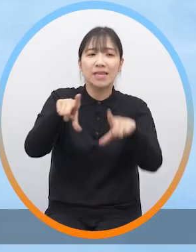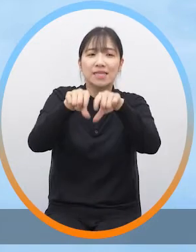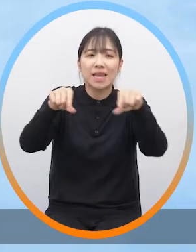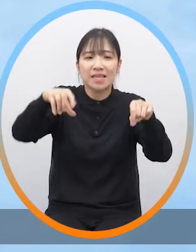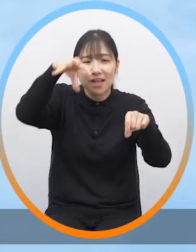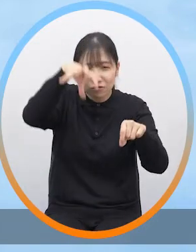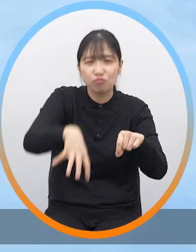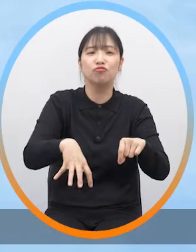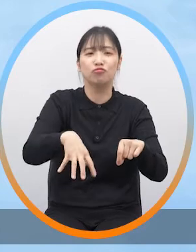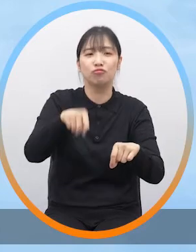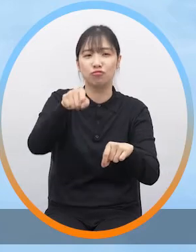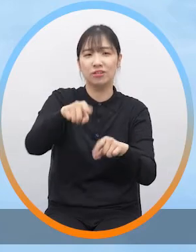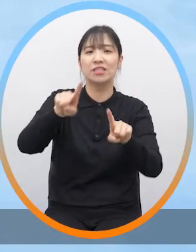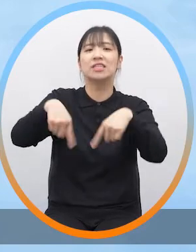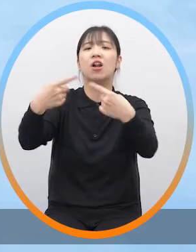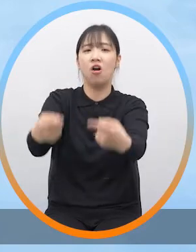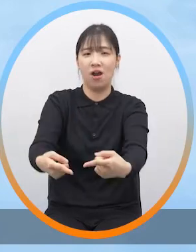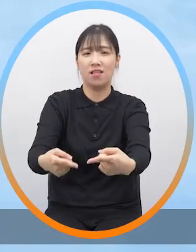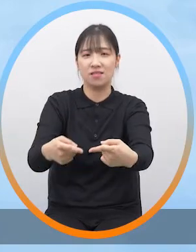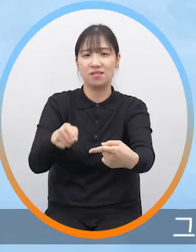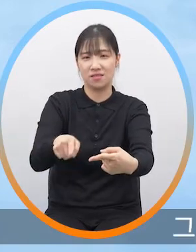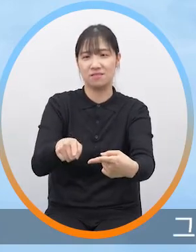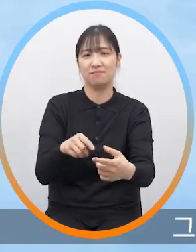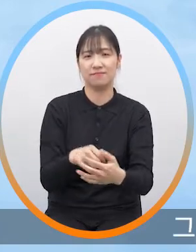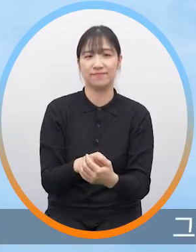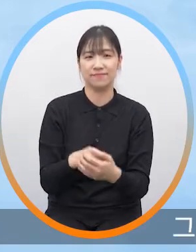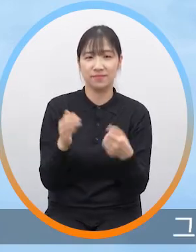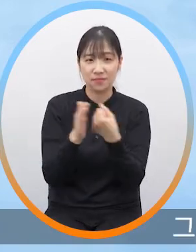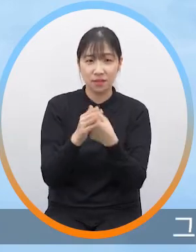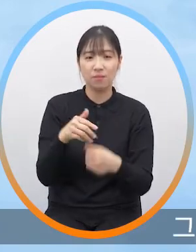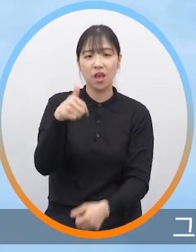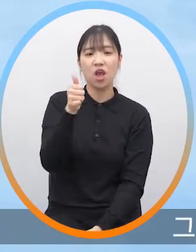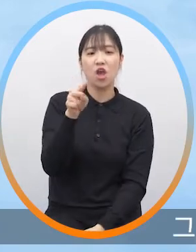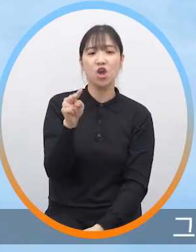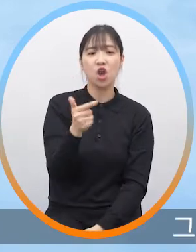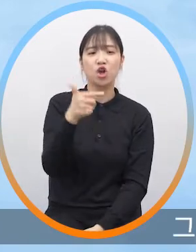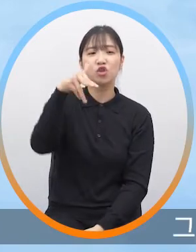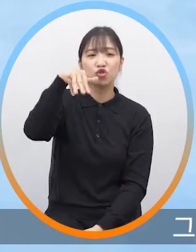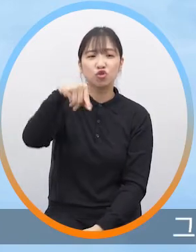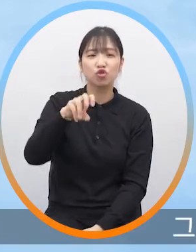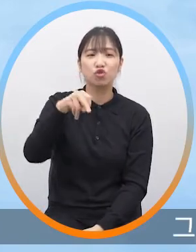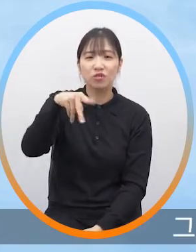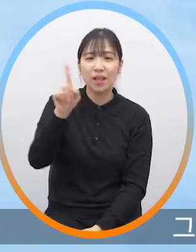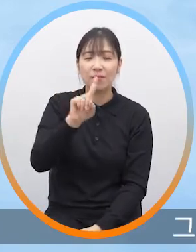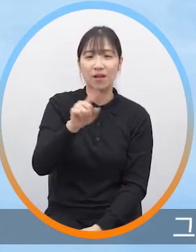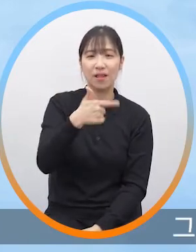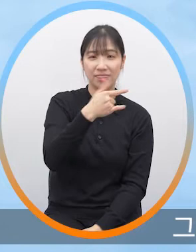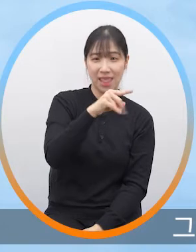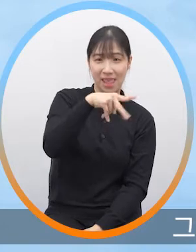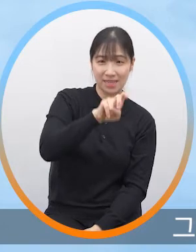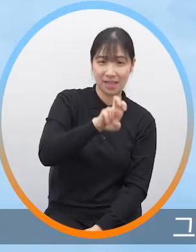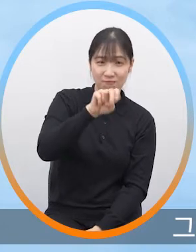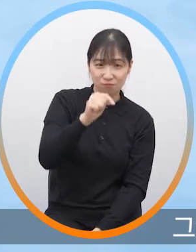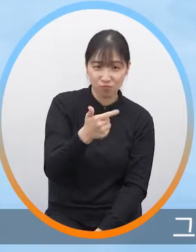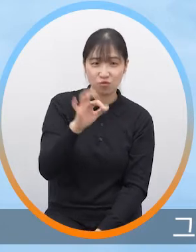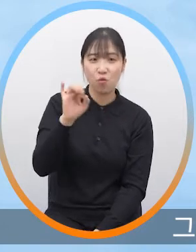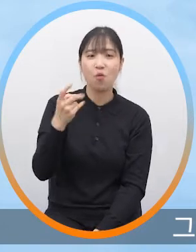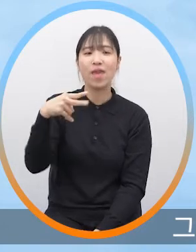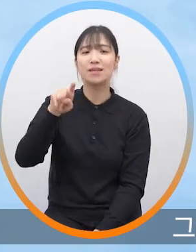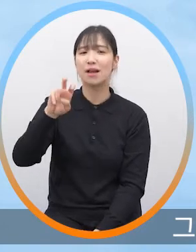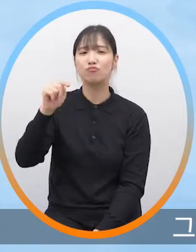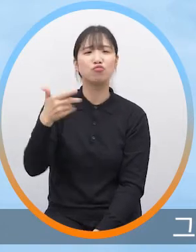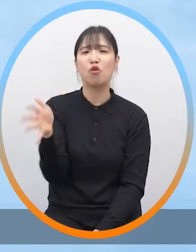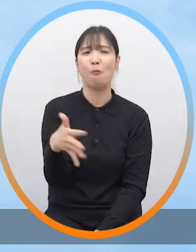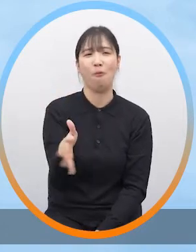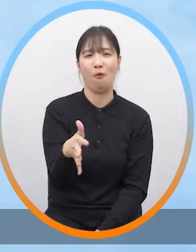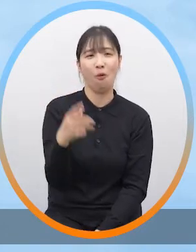지내는 사당으로 들어가는 건물이에요. 그러니까 우리가 현충사에 가면 내산문, 외산문으로 나누어져 있지